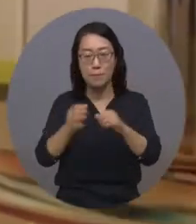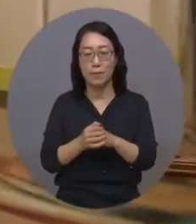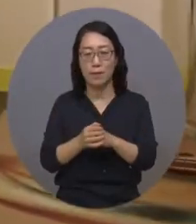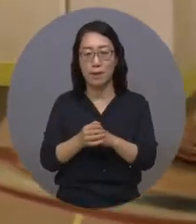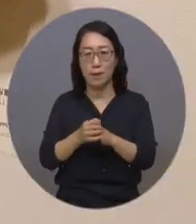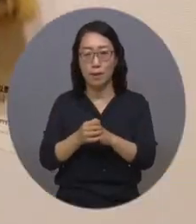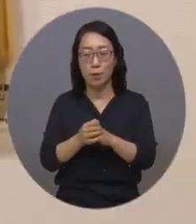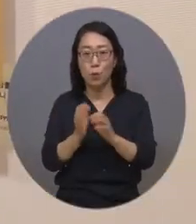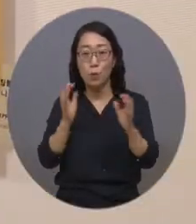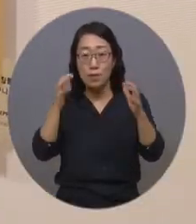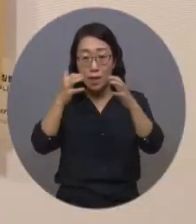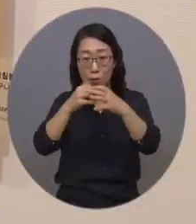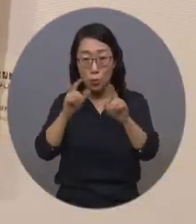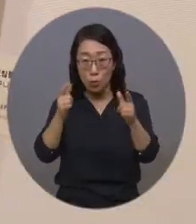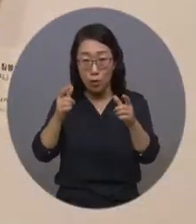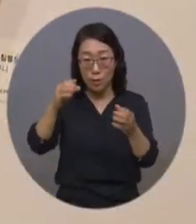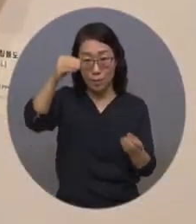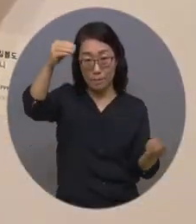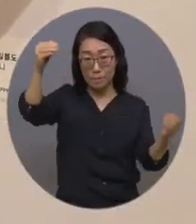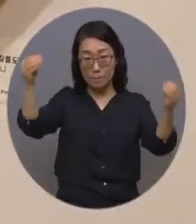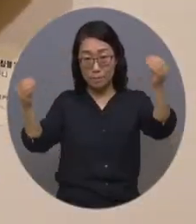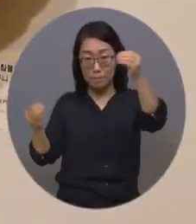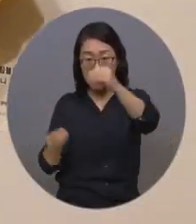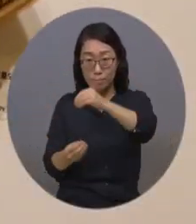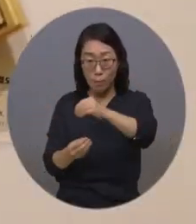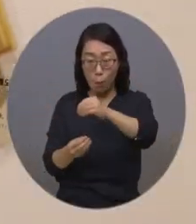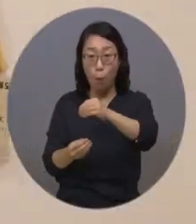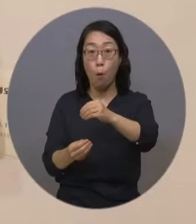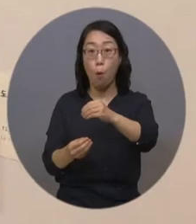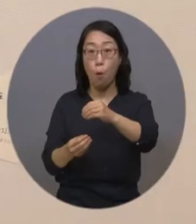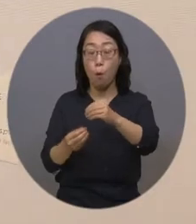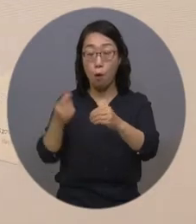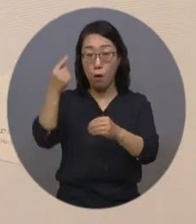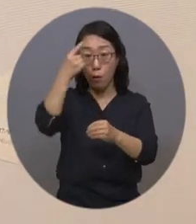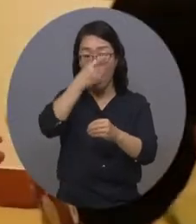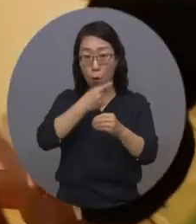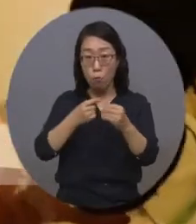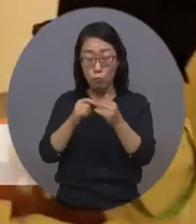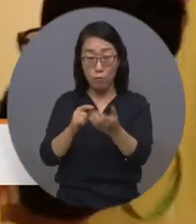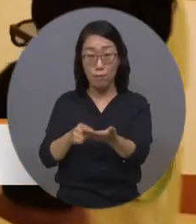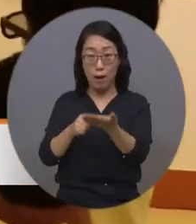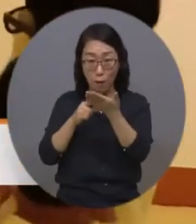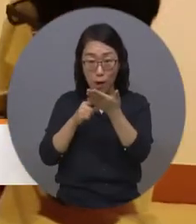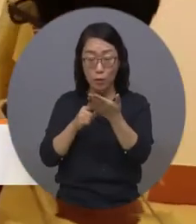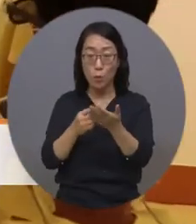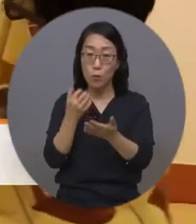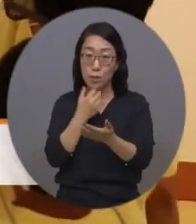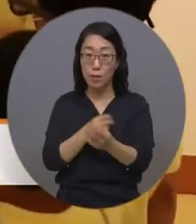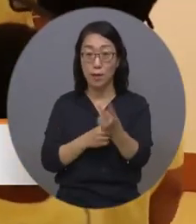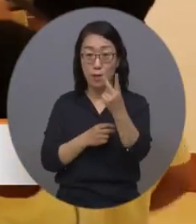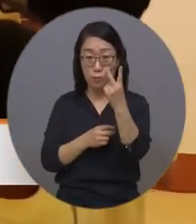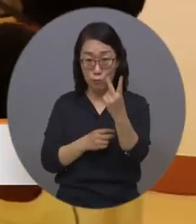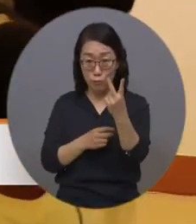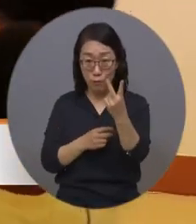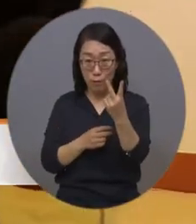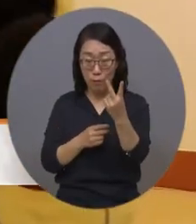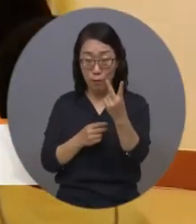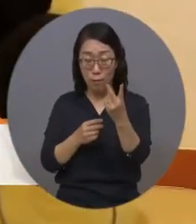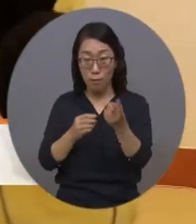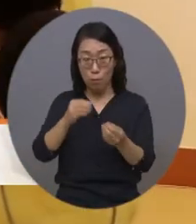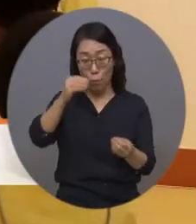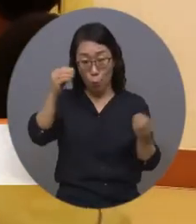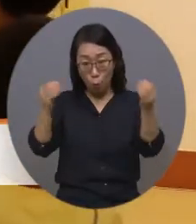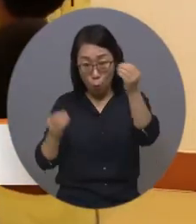채소가 담긴 정물화를 거꾸로 돌리자 사람 얼굴 모양으로 나타나고 두 가지 색이 섞인 원을 돌리자 한 가지